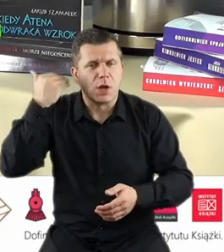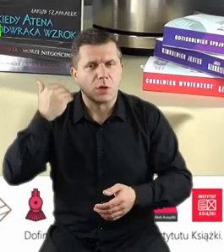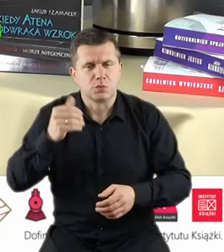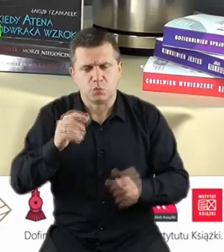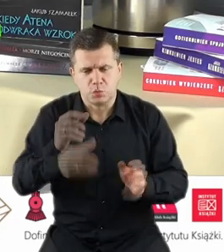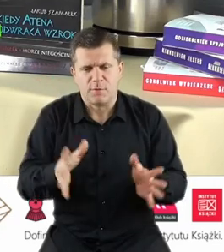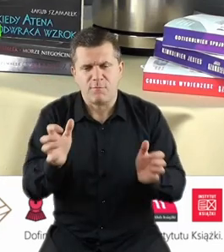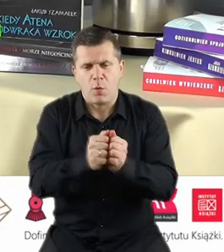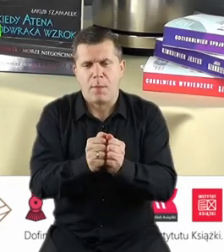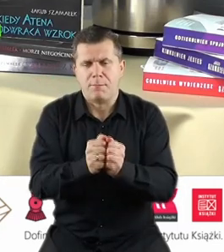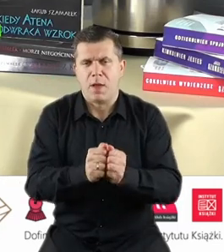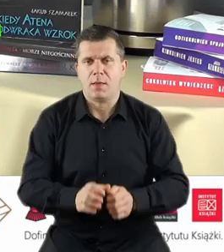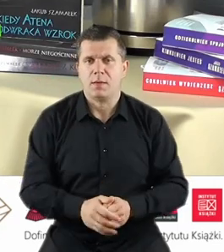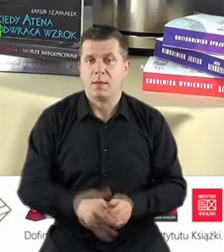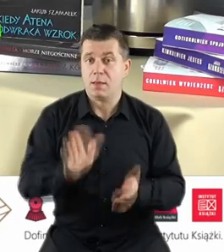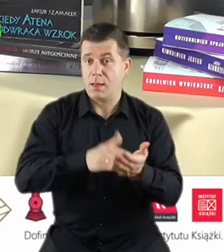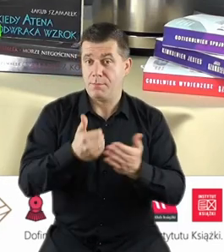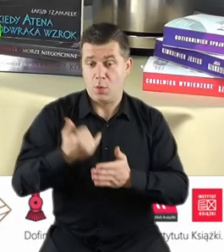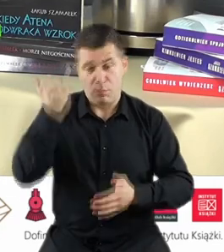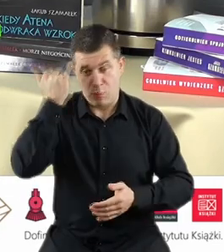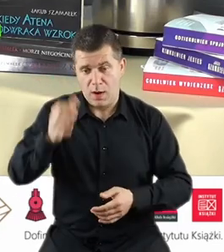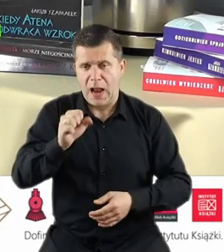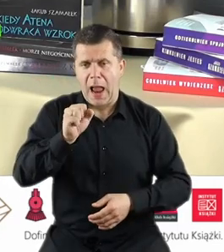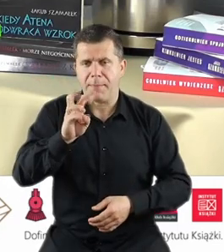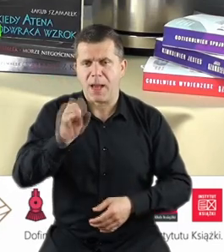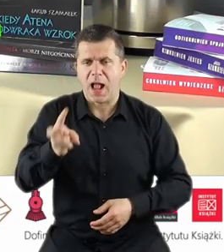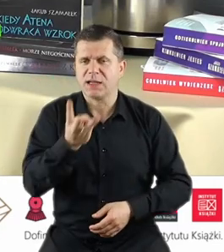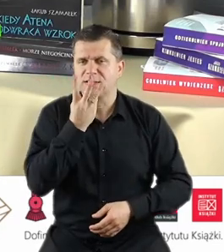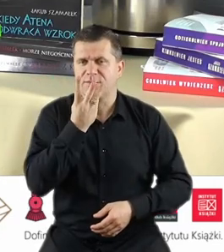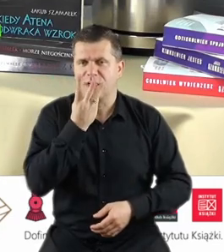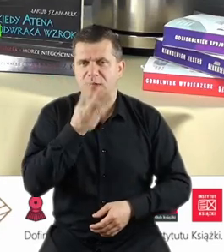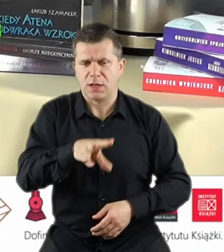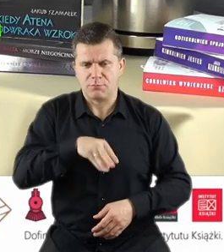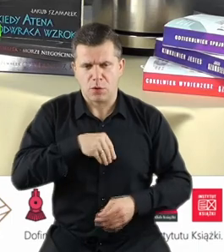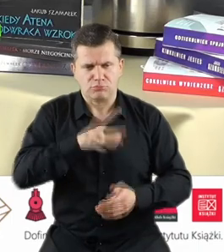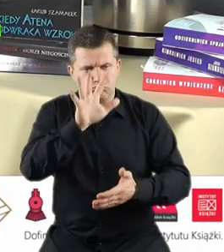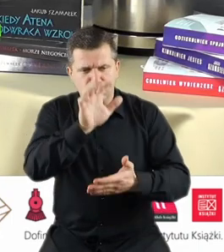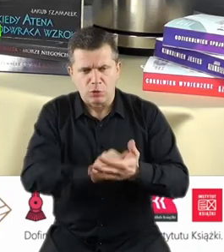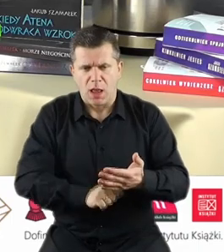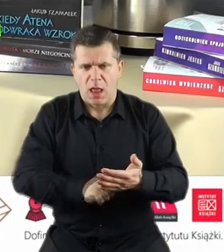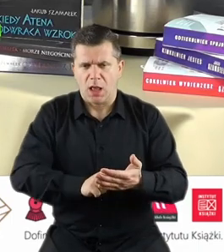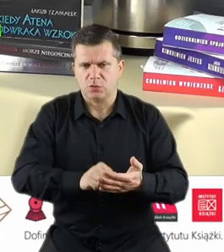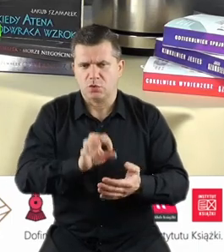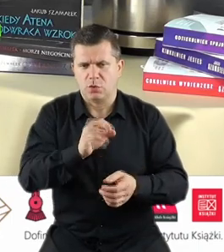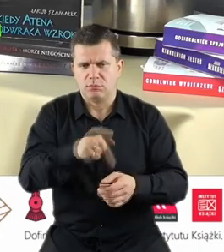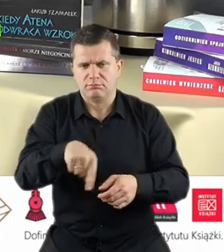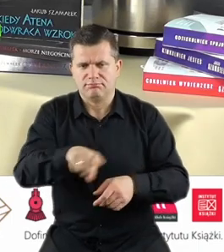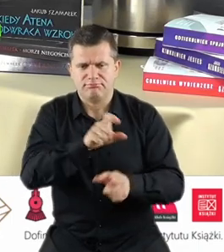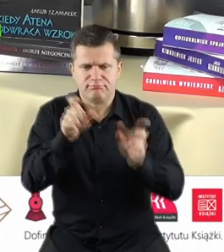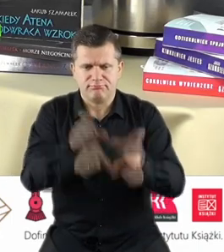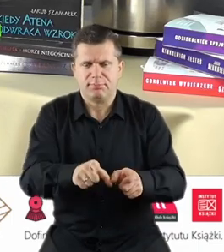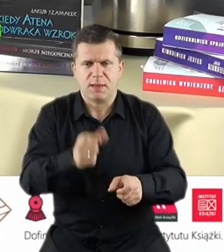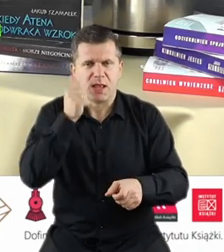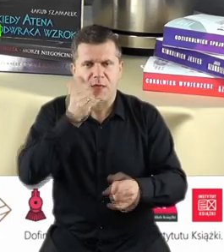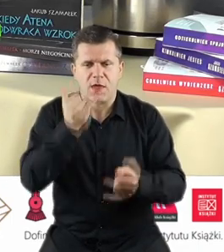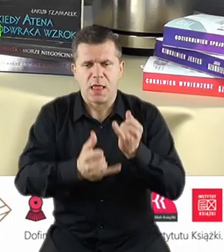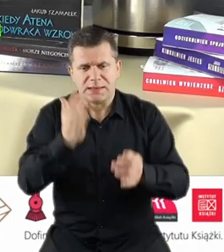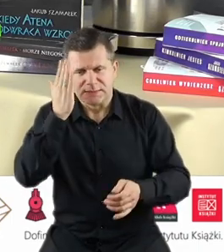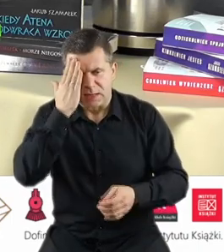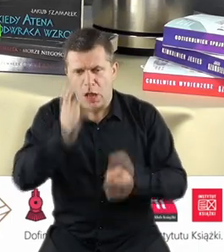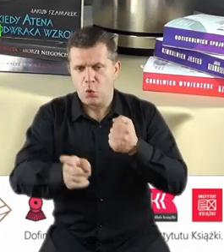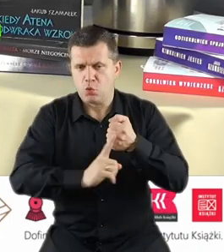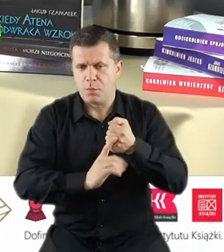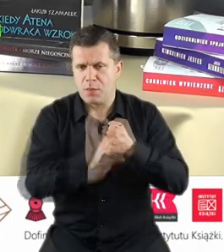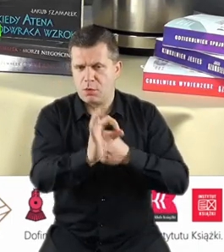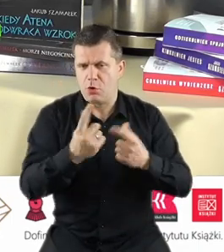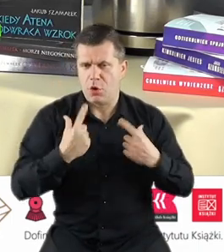przykład był taki błąd aplikacji WhatsApp, który pozwalał na przejęcie całkowitej kontroli nad telefonem, jeżeli tylko znało się numer tej osoby. Nie trzeba